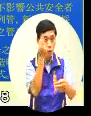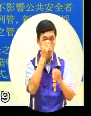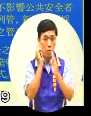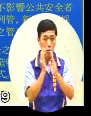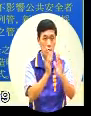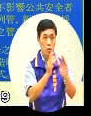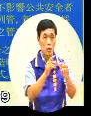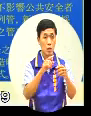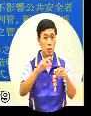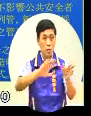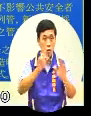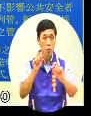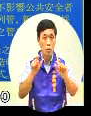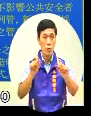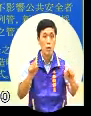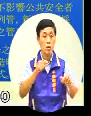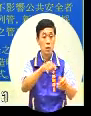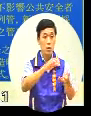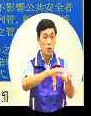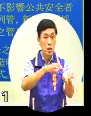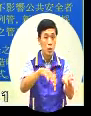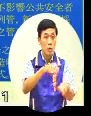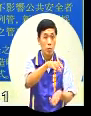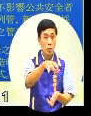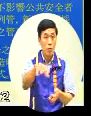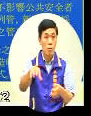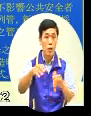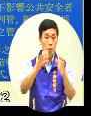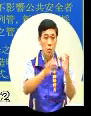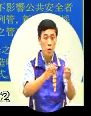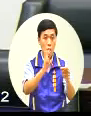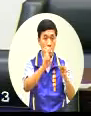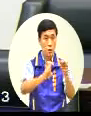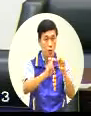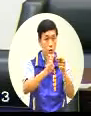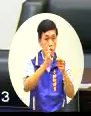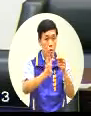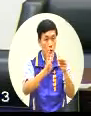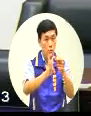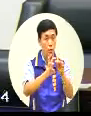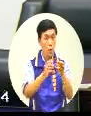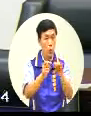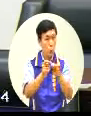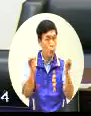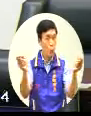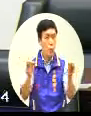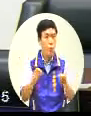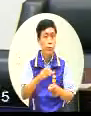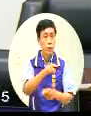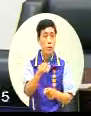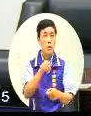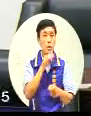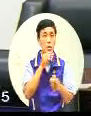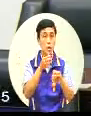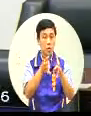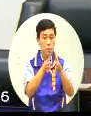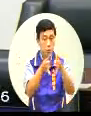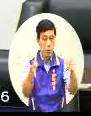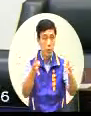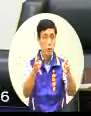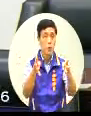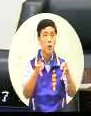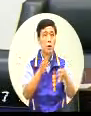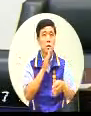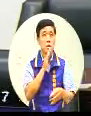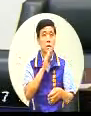嘛，也就是说因为这本意都在马龙存在20-30年，甚至有的更久了，那他们的都是一种透天的建筑物，那